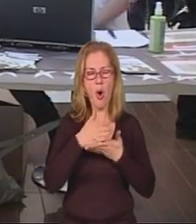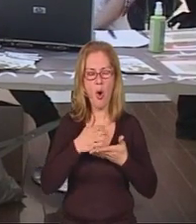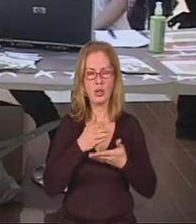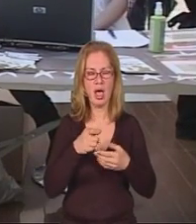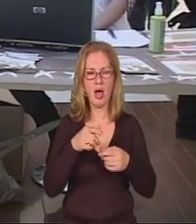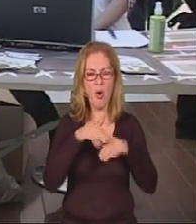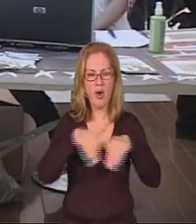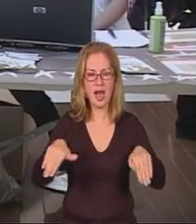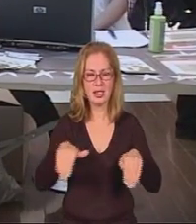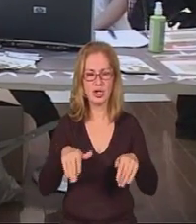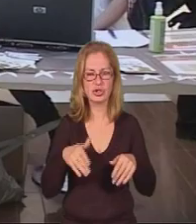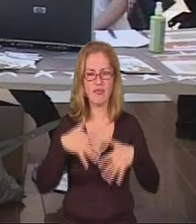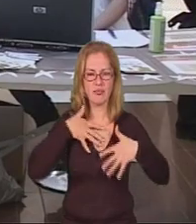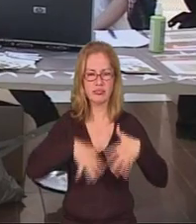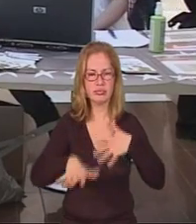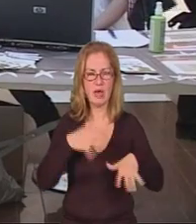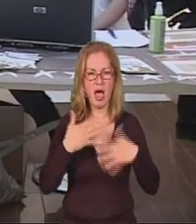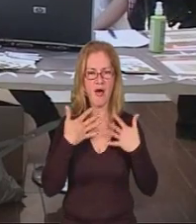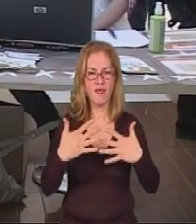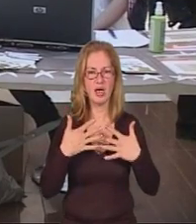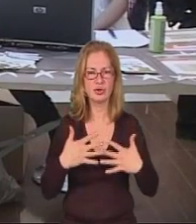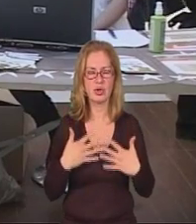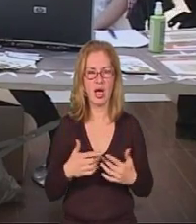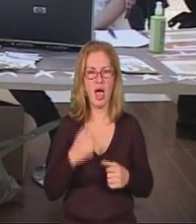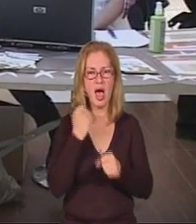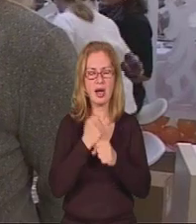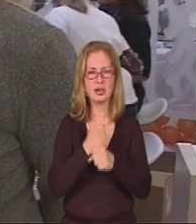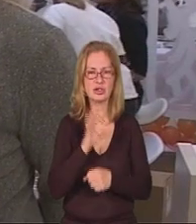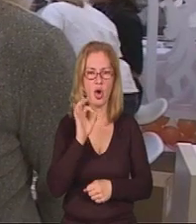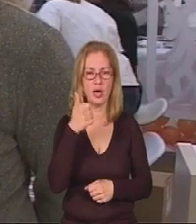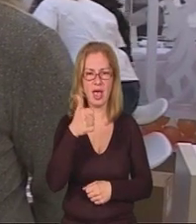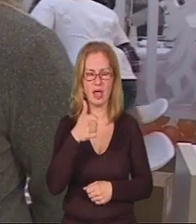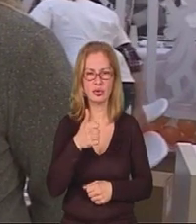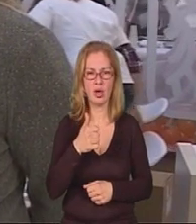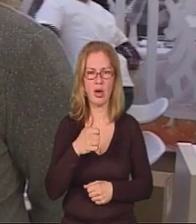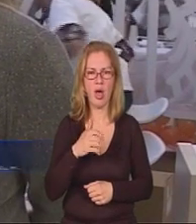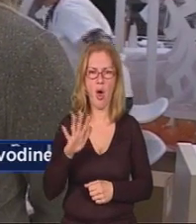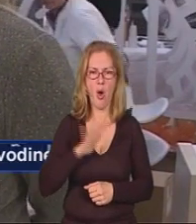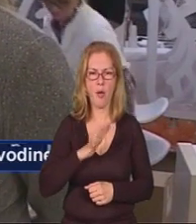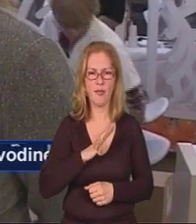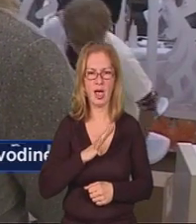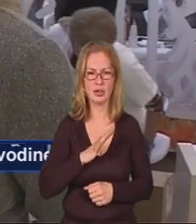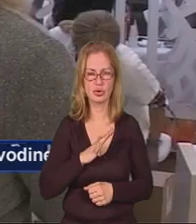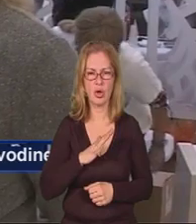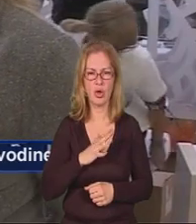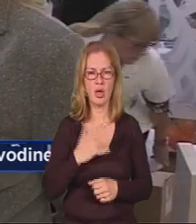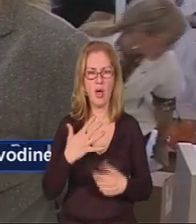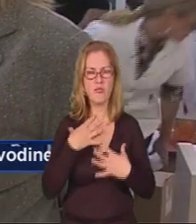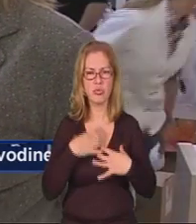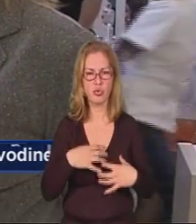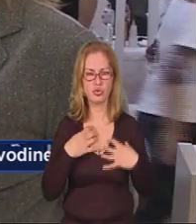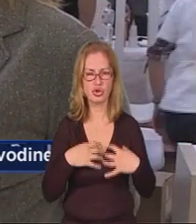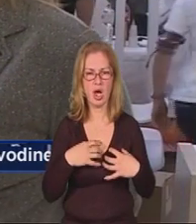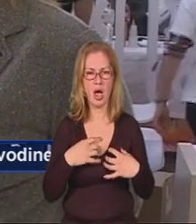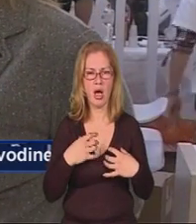vazduha u organizmu, zahvata disajne organe koji se smatraju obolelim. Radi se o jednoj veoma opasnoj